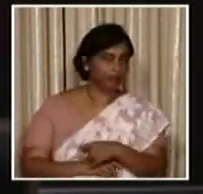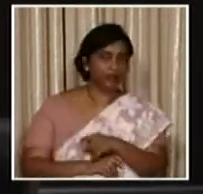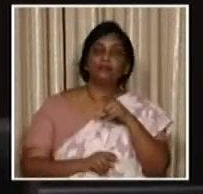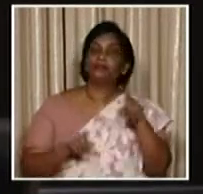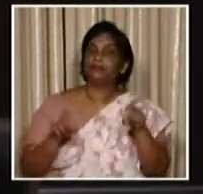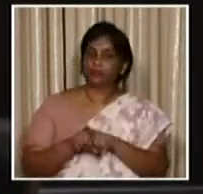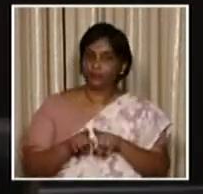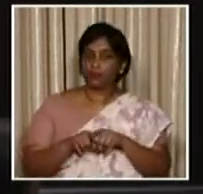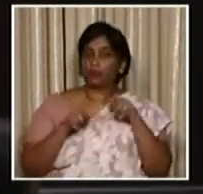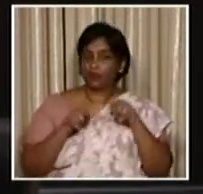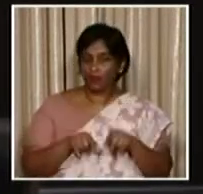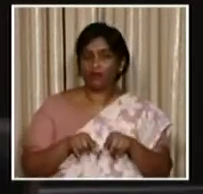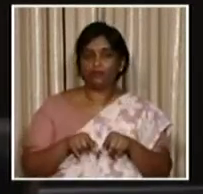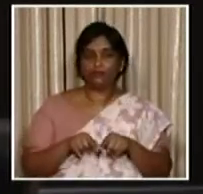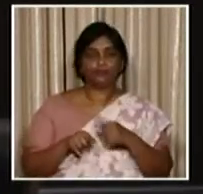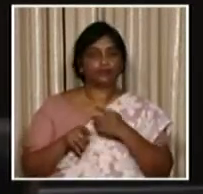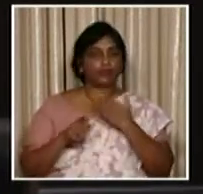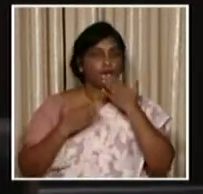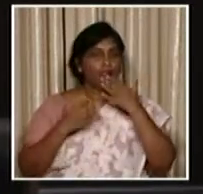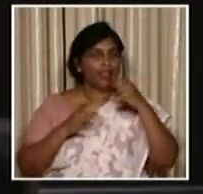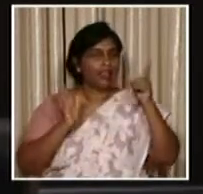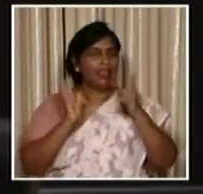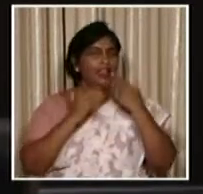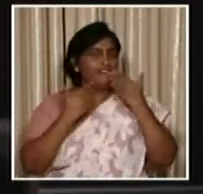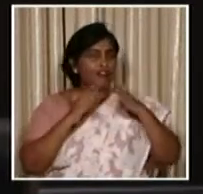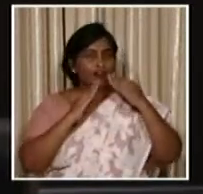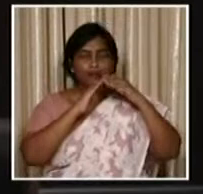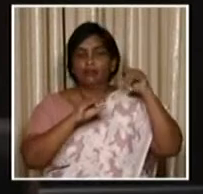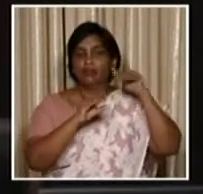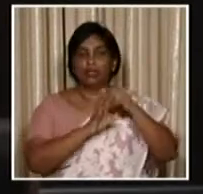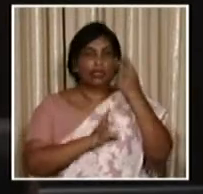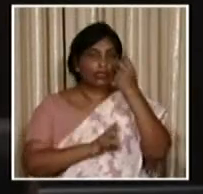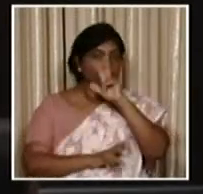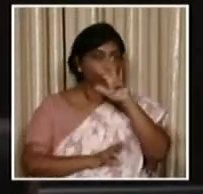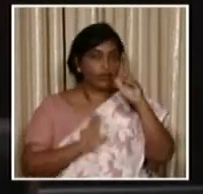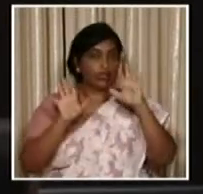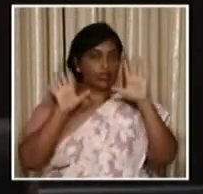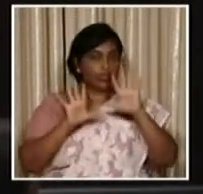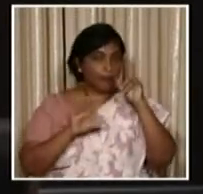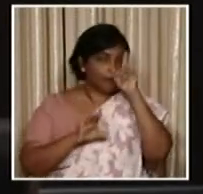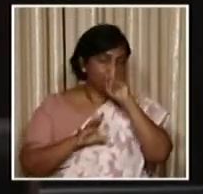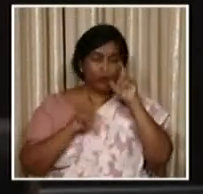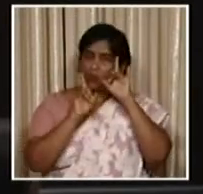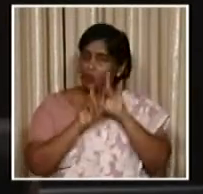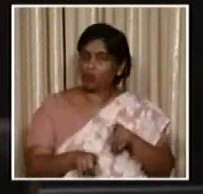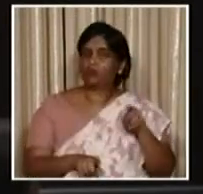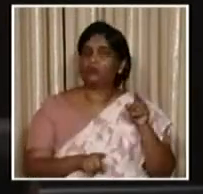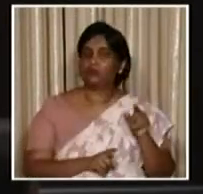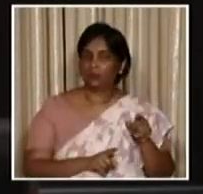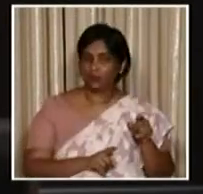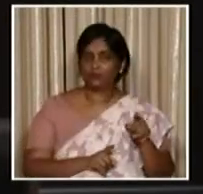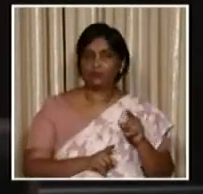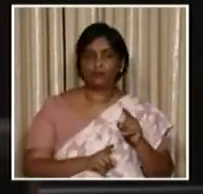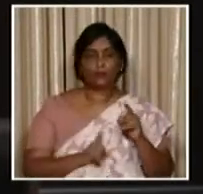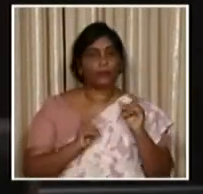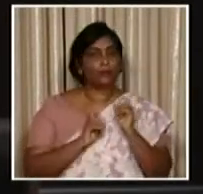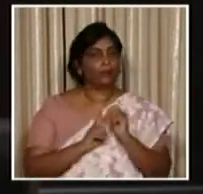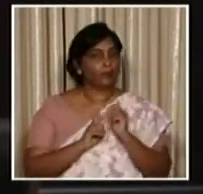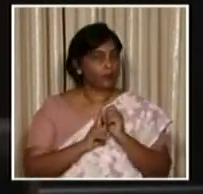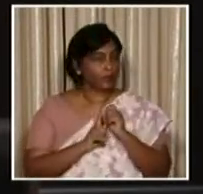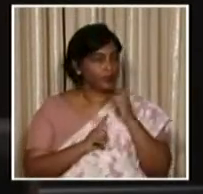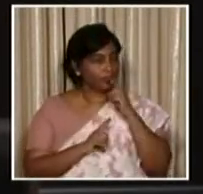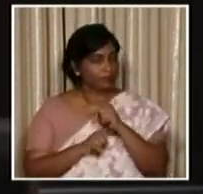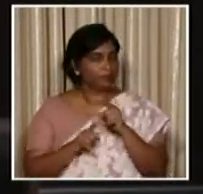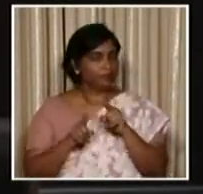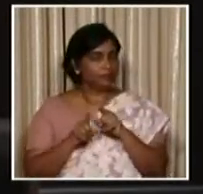නිසා බ්ලැක්පූල් නිවාඩු නිකේතනයේදී 2018 10 වෙනි මාසේ මේ ආකාරයට පාලමුණේ ඒ